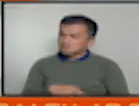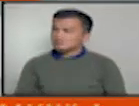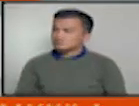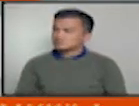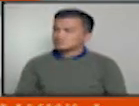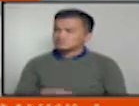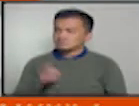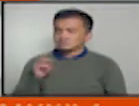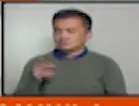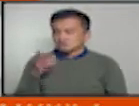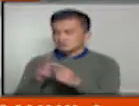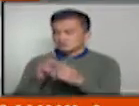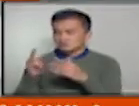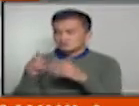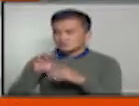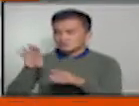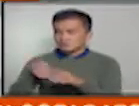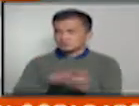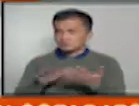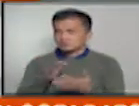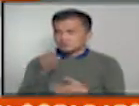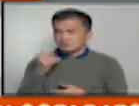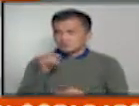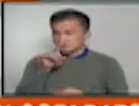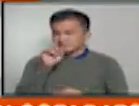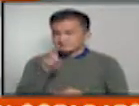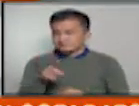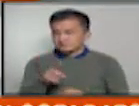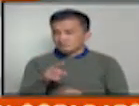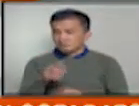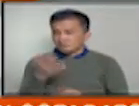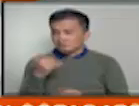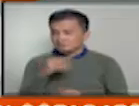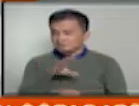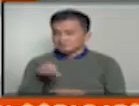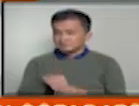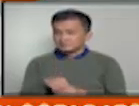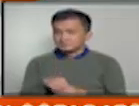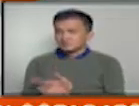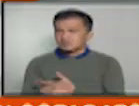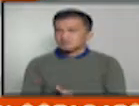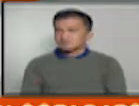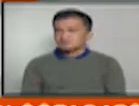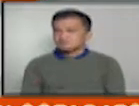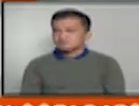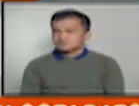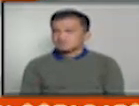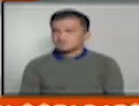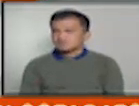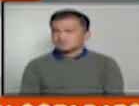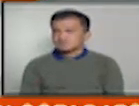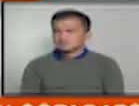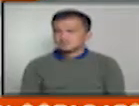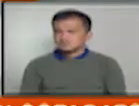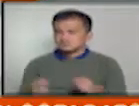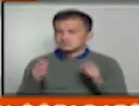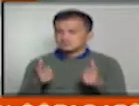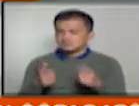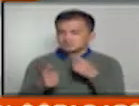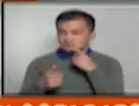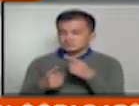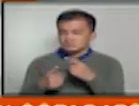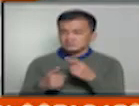rito. Bakit po yung anak niya sumali po sa gulo? Anong kinalaman ng anak niya sa konfrontasyon na yan? Ewan po sa kanya, bigla na lang po